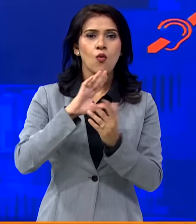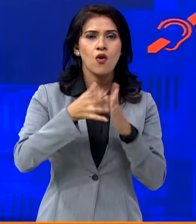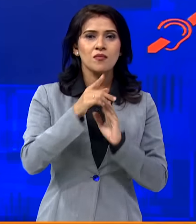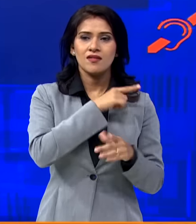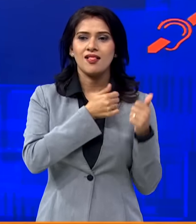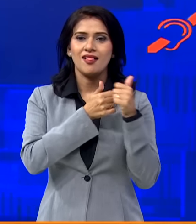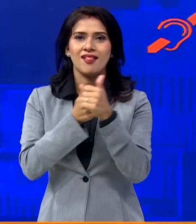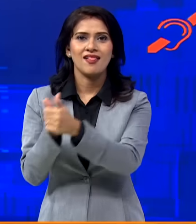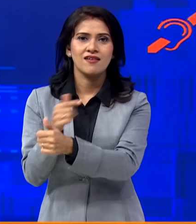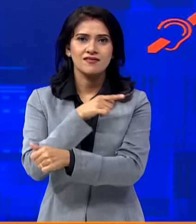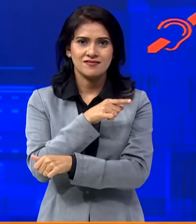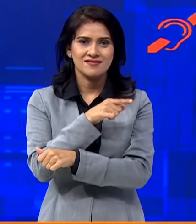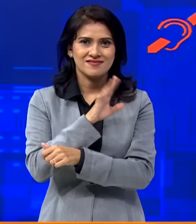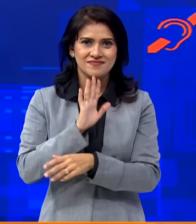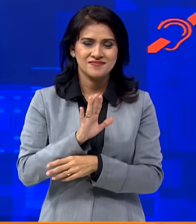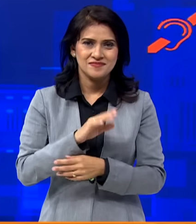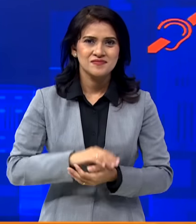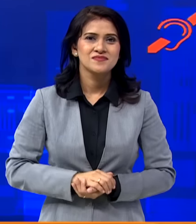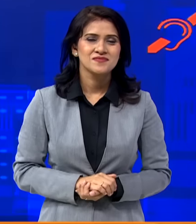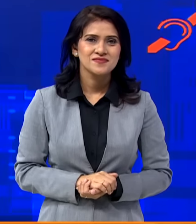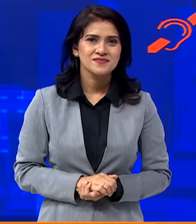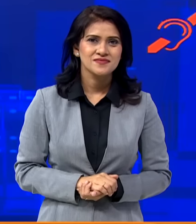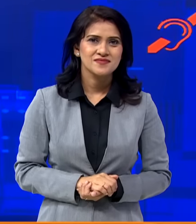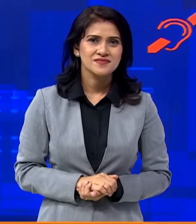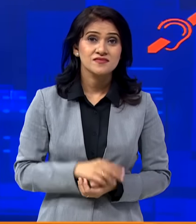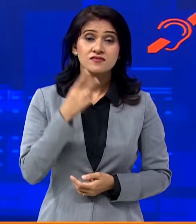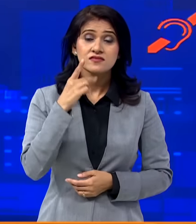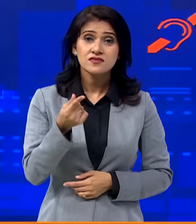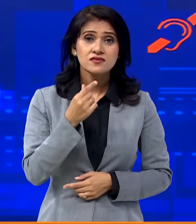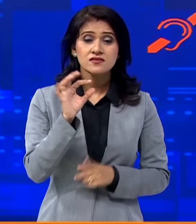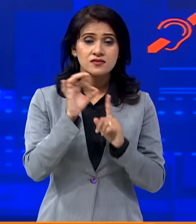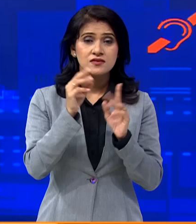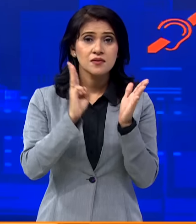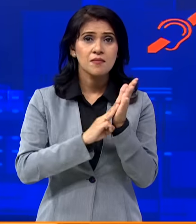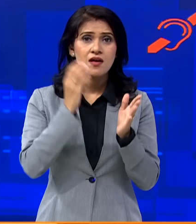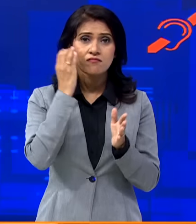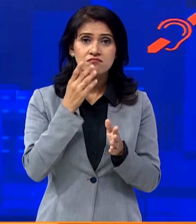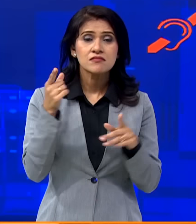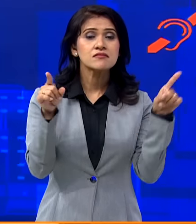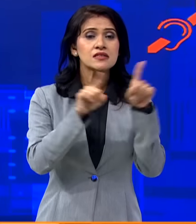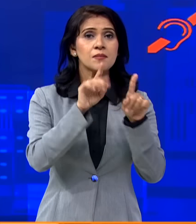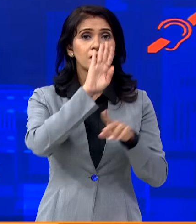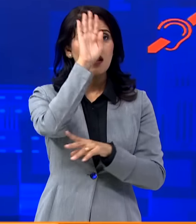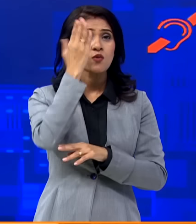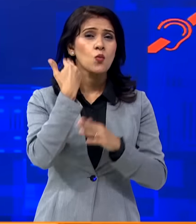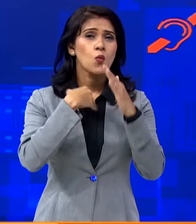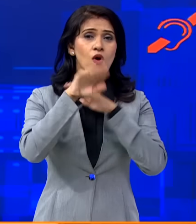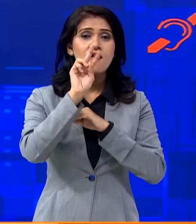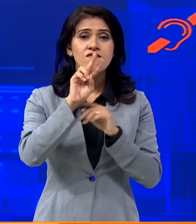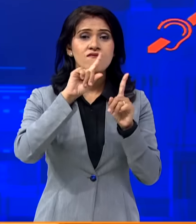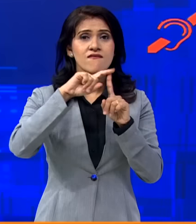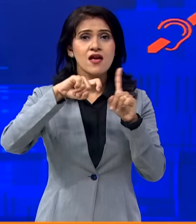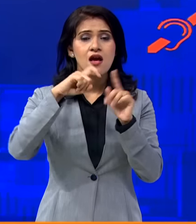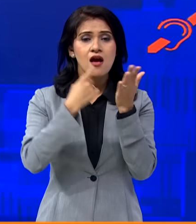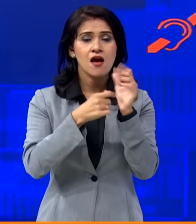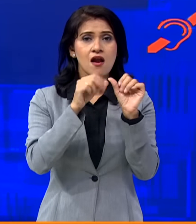उनके रथ पर सवार हो गए आप कहते हैं कि मोदी जी राजा विक्रमादित्य की तरह है आप कहते हैं कि मोदी